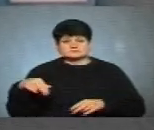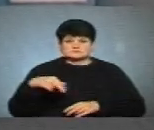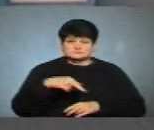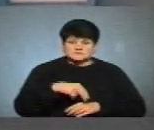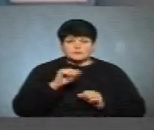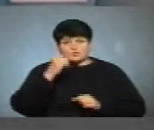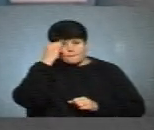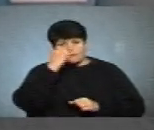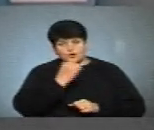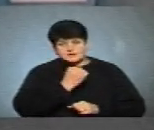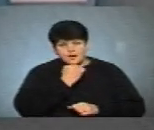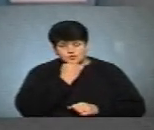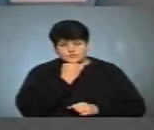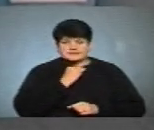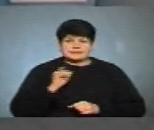можливо, подякувати і